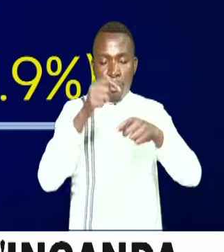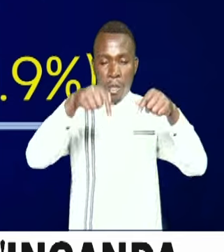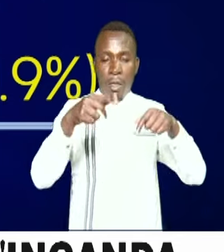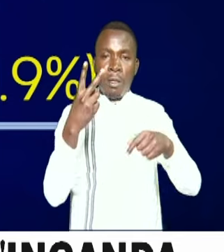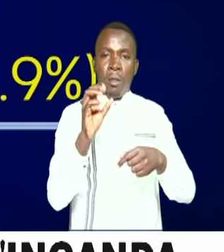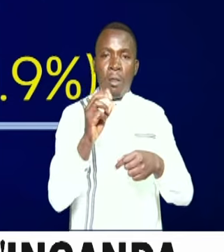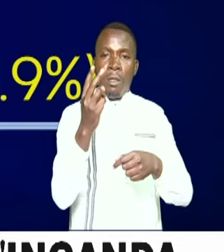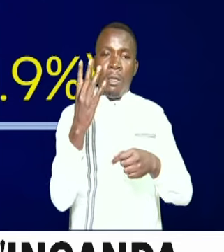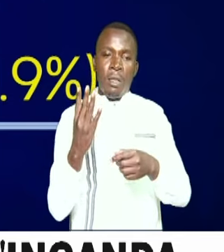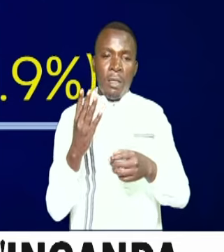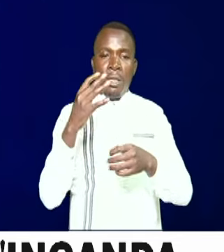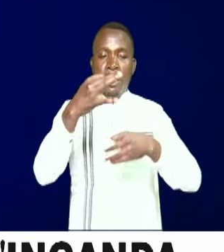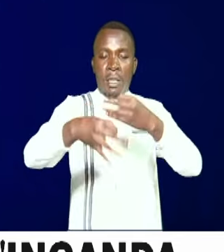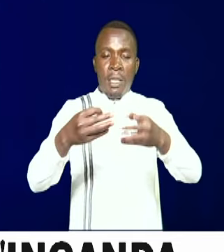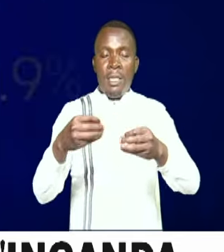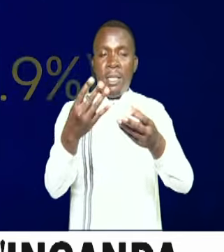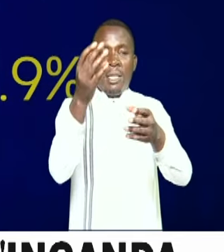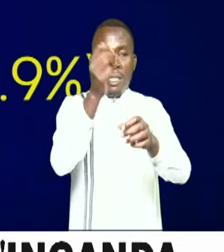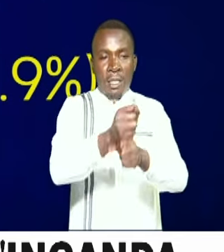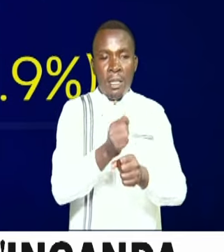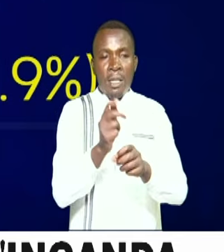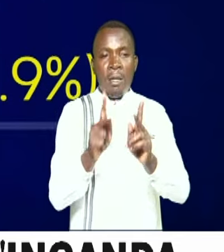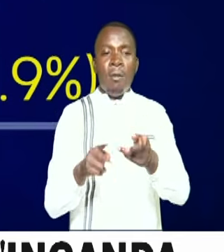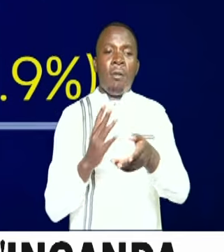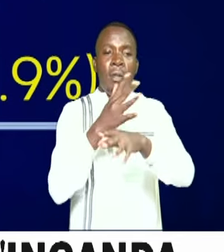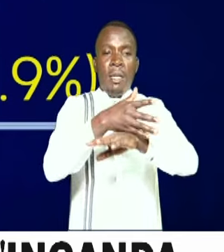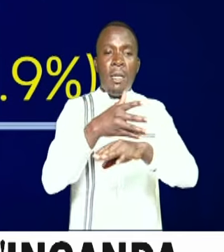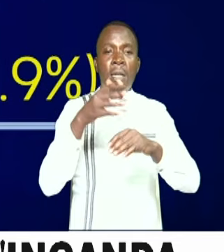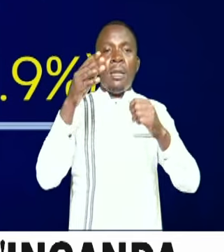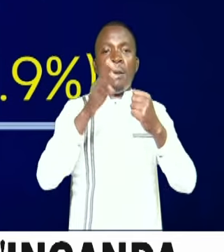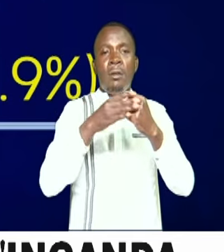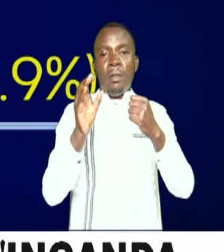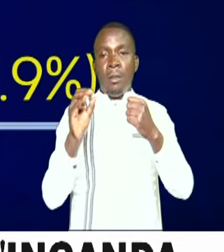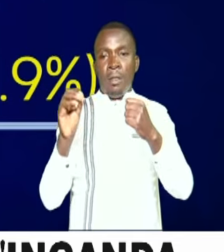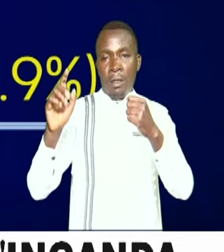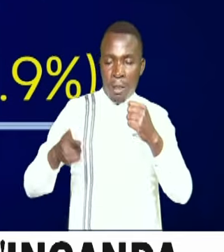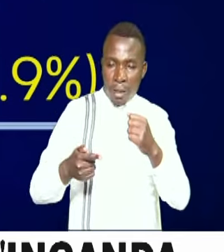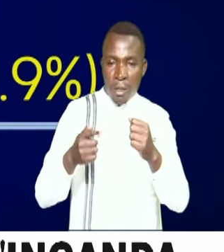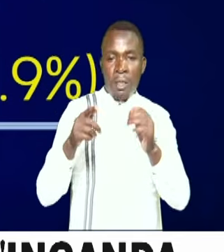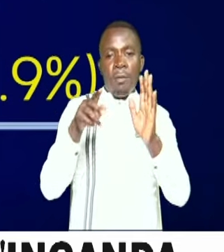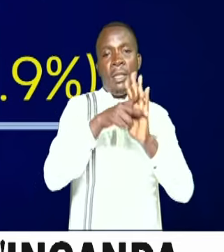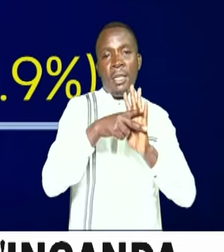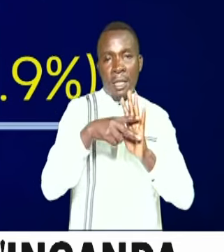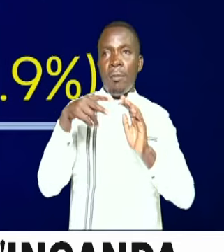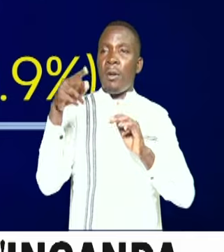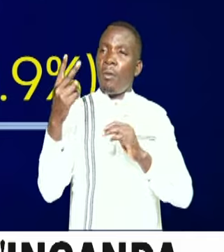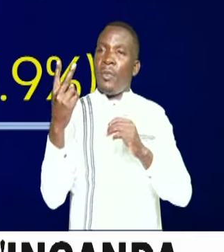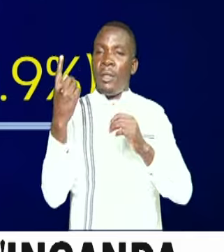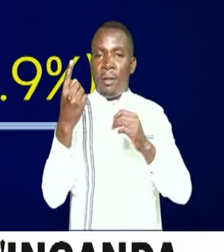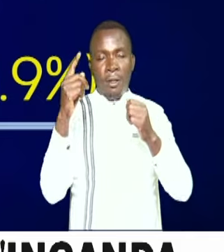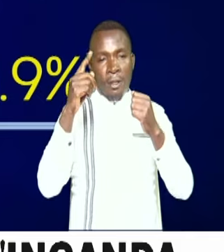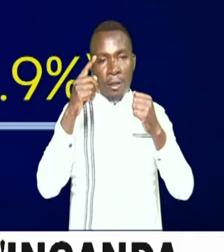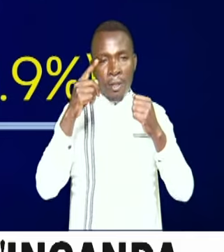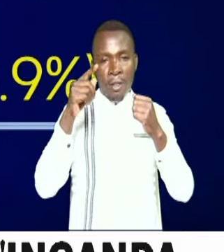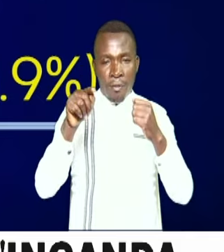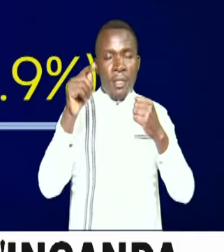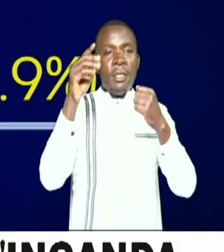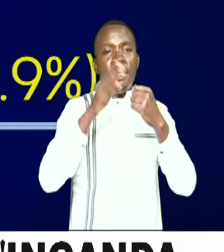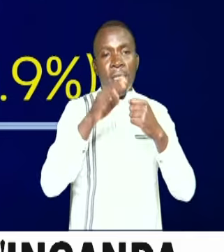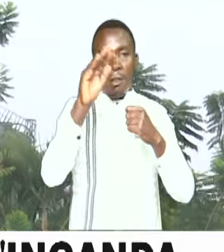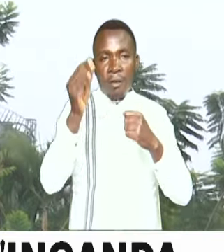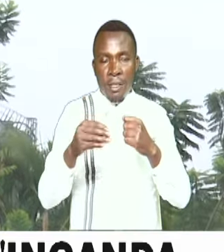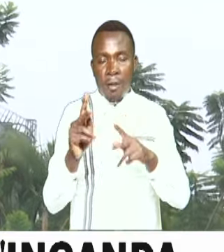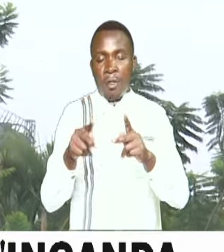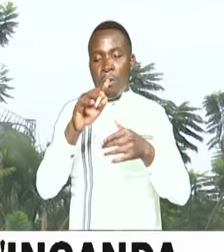2024, inganda zatanze akazi ku bantu barenga 900,000, bingana na 21.9% by'abantu bose bari ku isoko ry'umurimo mu